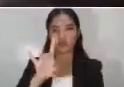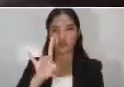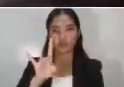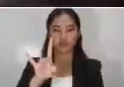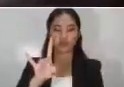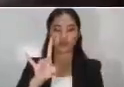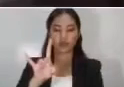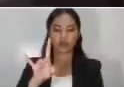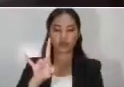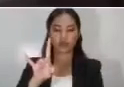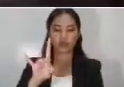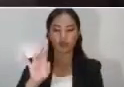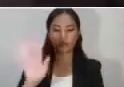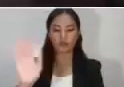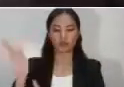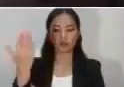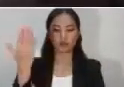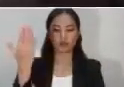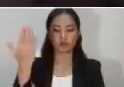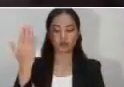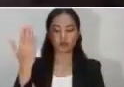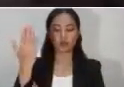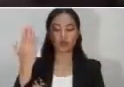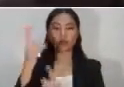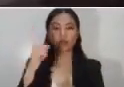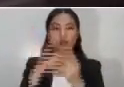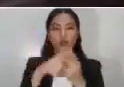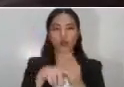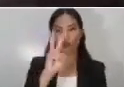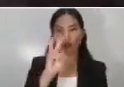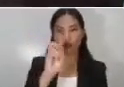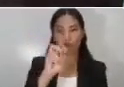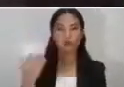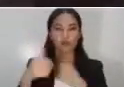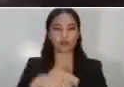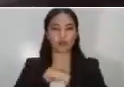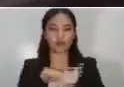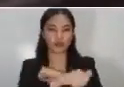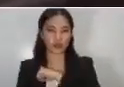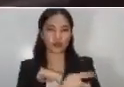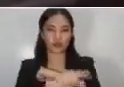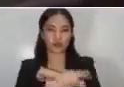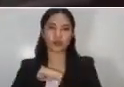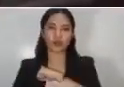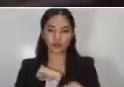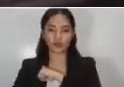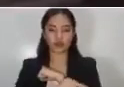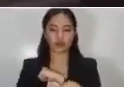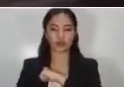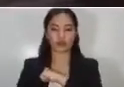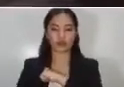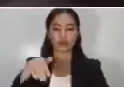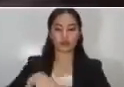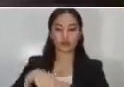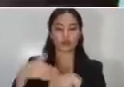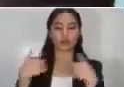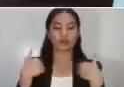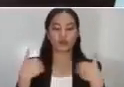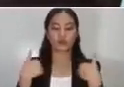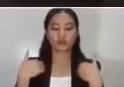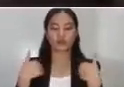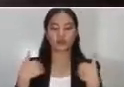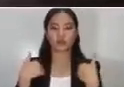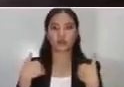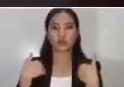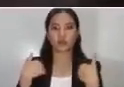at katamtamang lakas ng ulan dito sa mga dala ng mga thunderstorms dito sa Leyte, Cebu, ganun din sa Bohol, Panay at sa